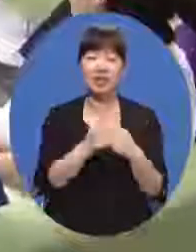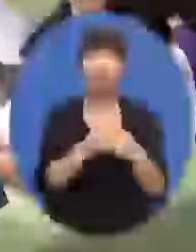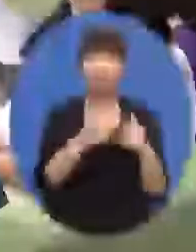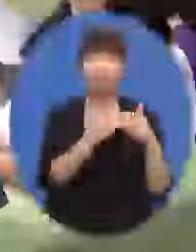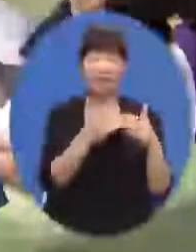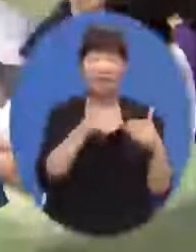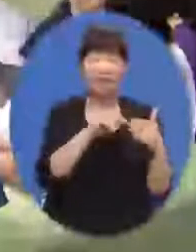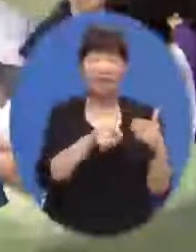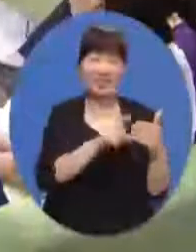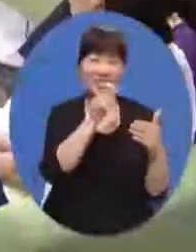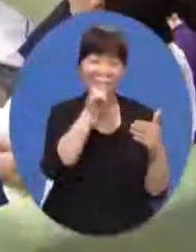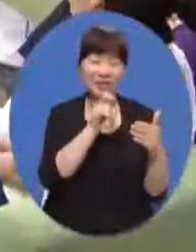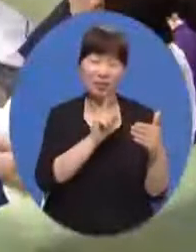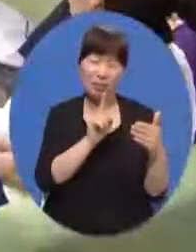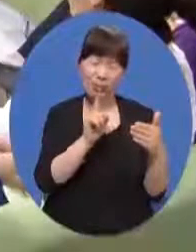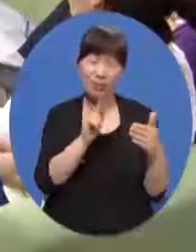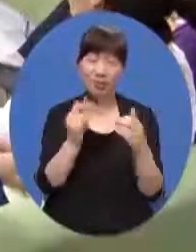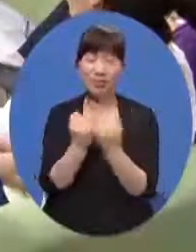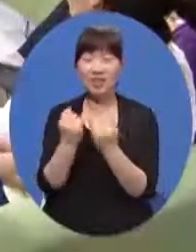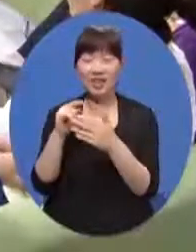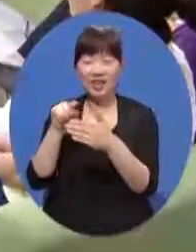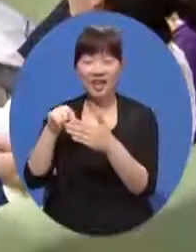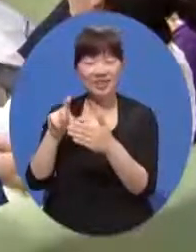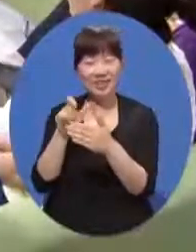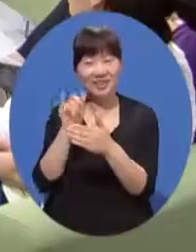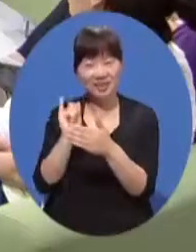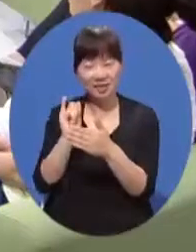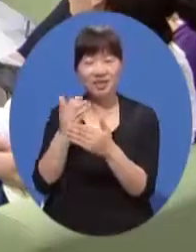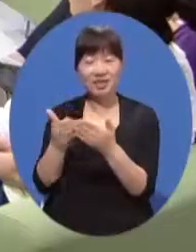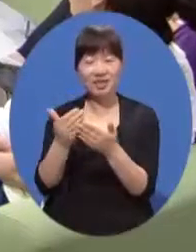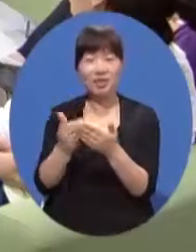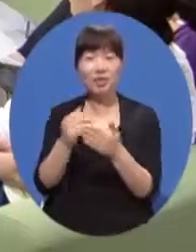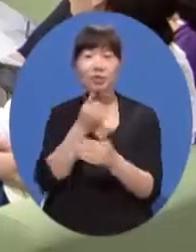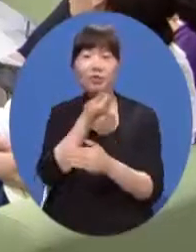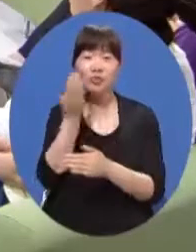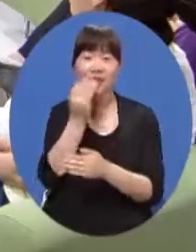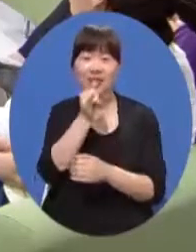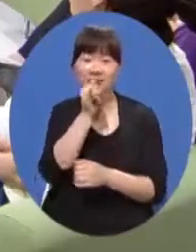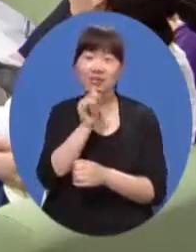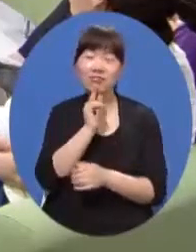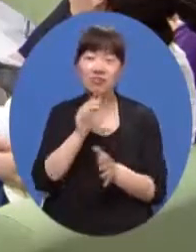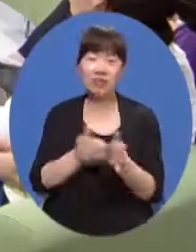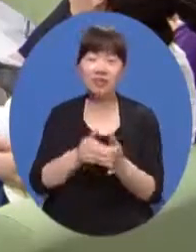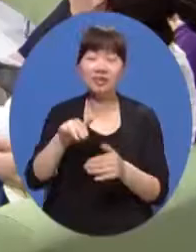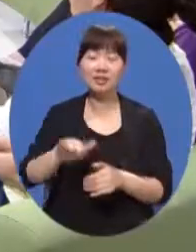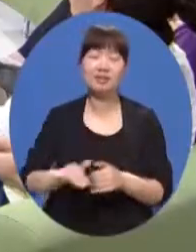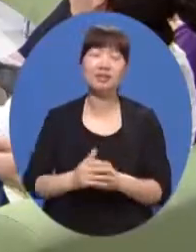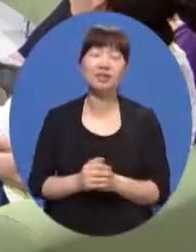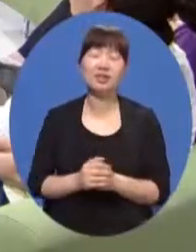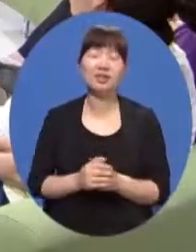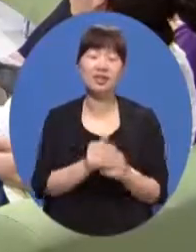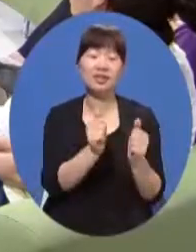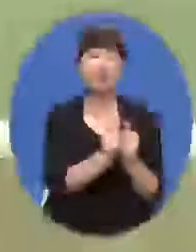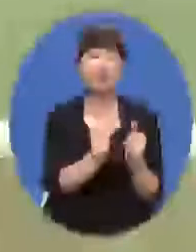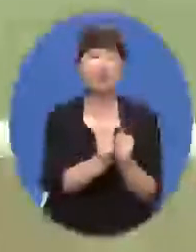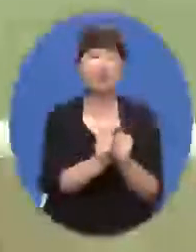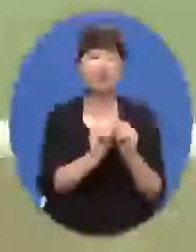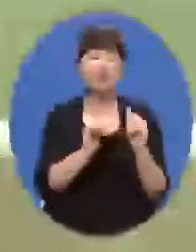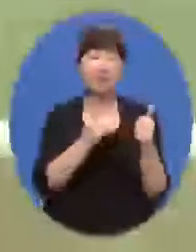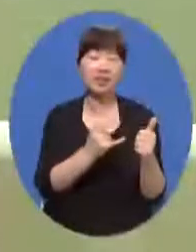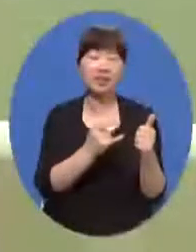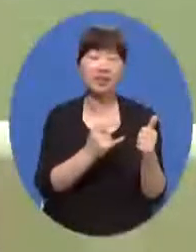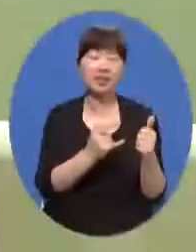안에 들어있는 거 뭐 네. 이런 얘기 여자애들은 네, 이런 그림도 재미로 보게 되는데요. 이